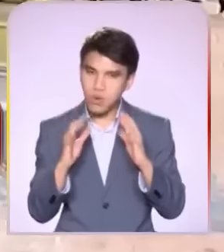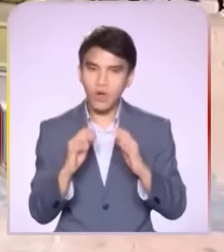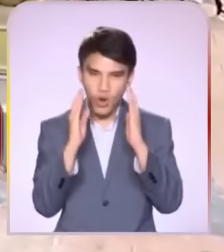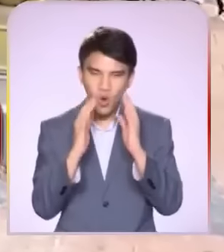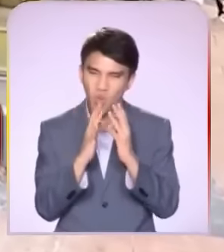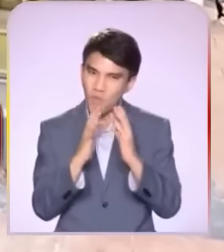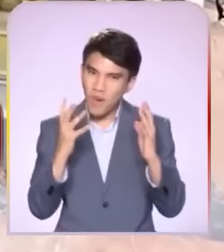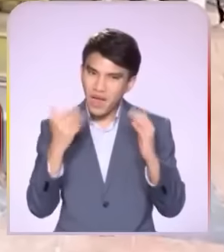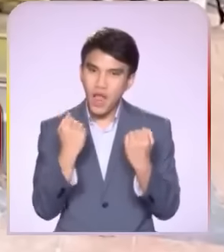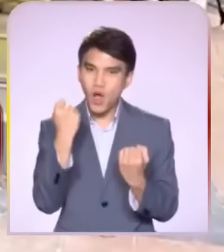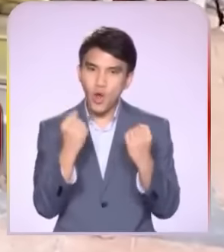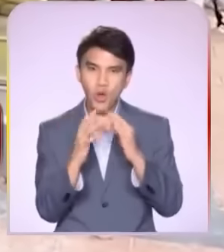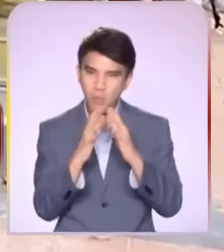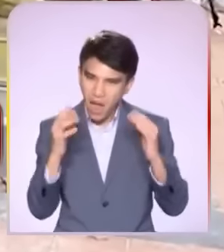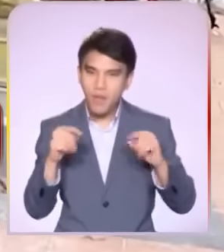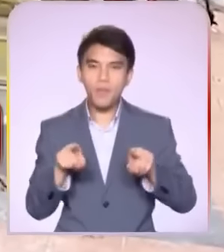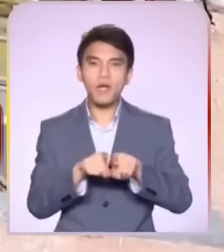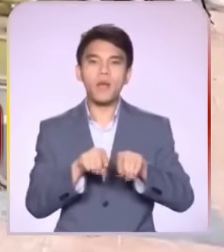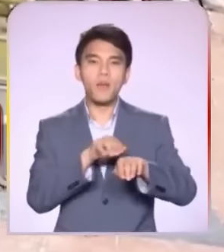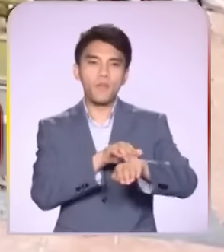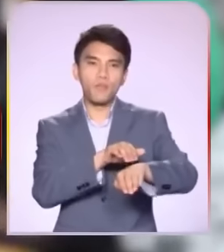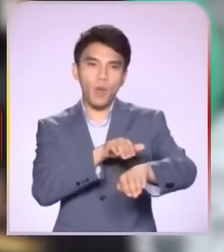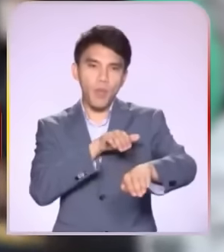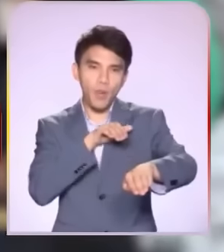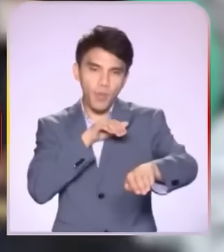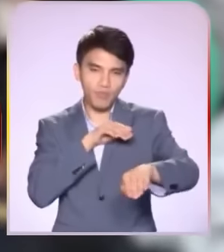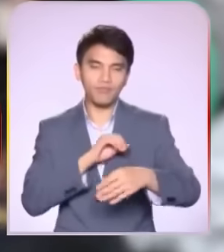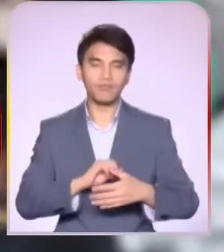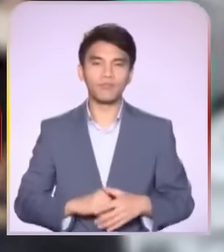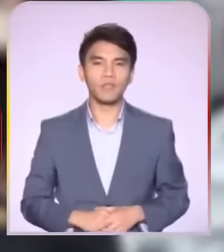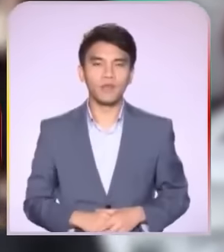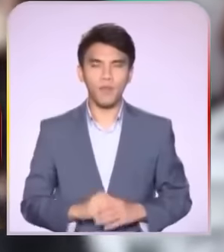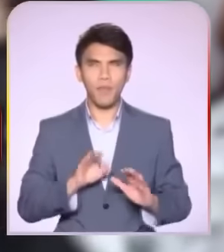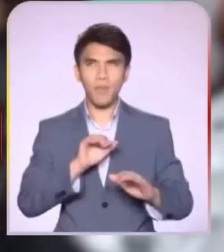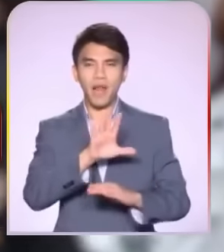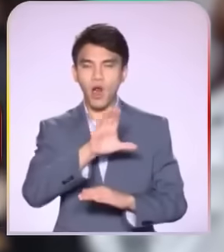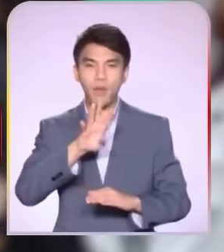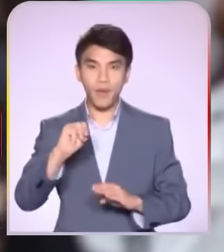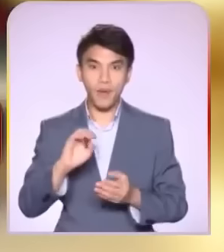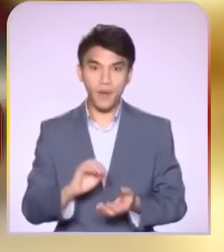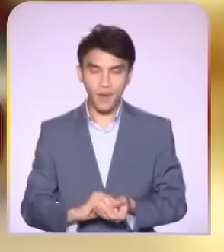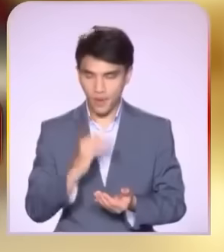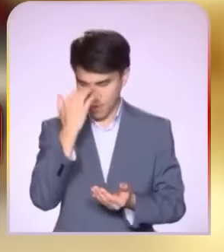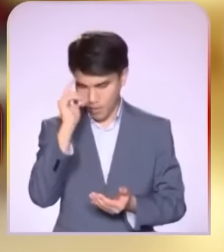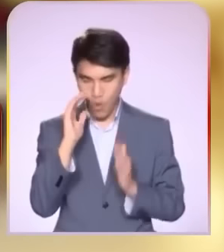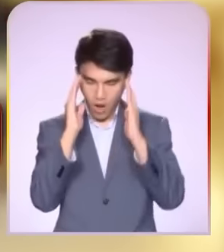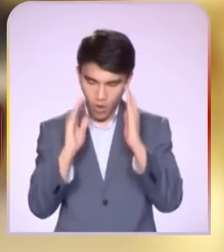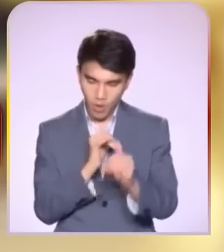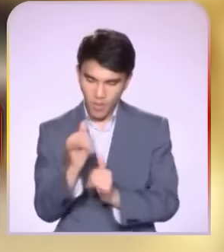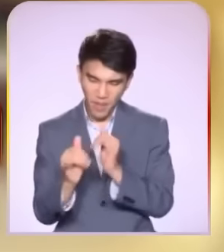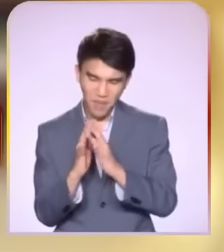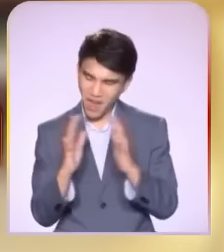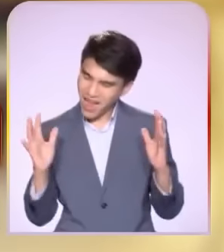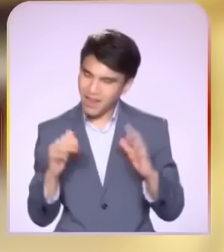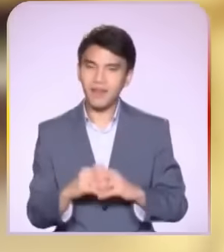อกจากคนจะเยอะรถก็เยอะการจราจรเลนซ้ายสุดก็เลยติดขัดเป็นทางยาวประมาณสัก500เมตรเพราะว่ามีคนเดินทางไปจำนว